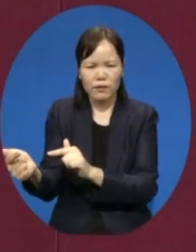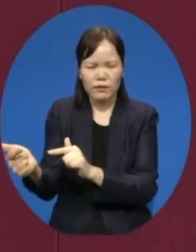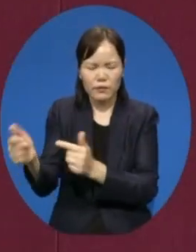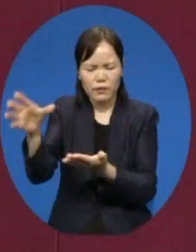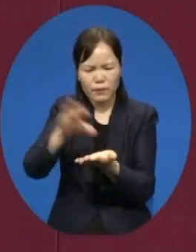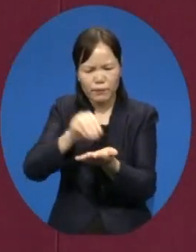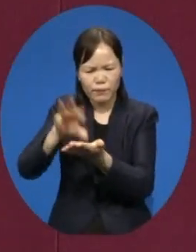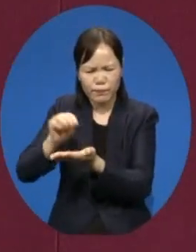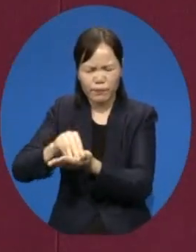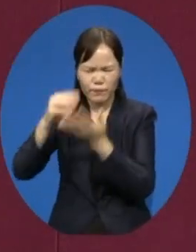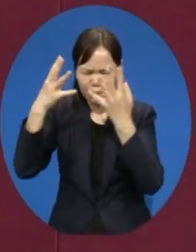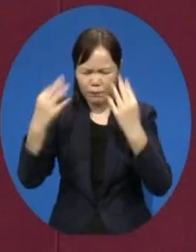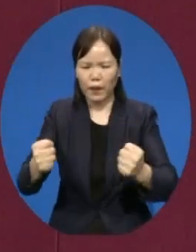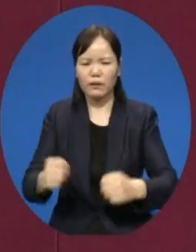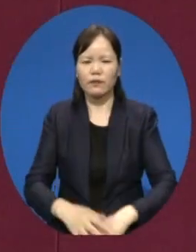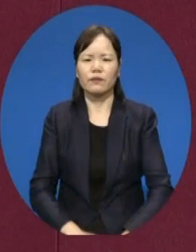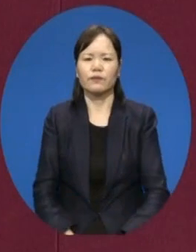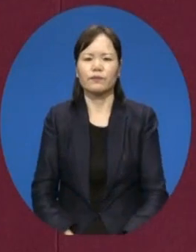난제투성입니다.